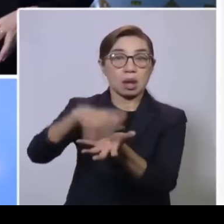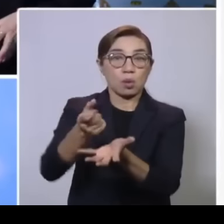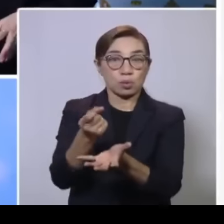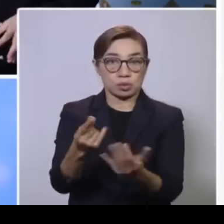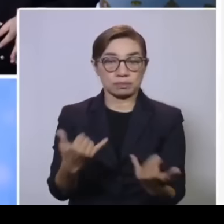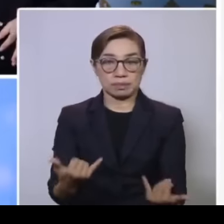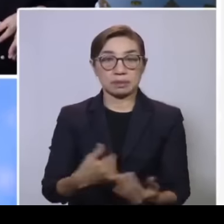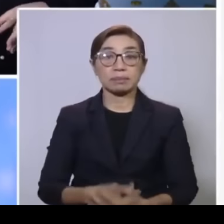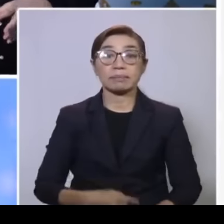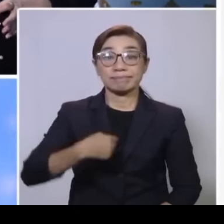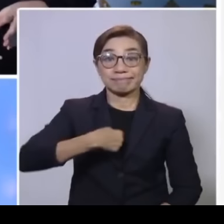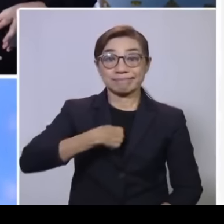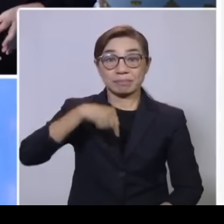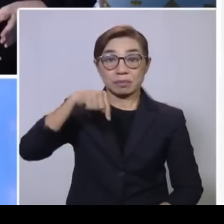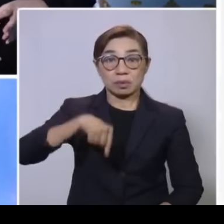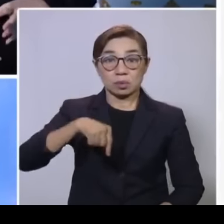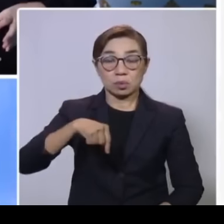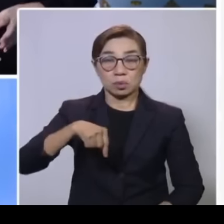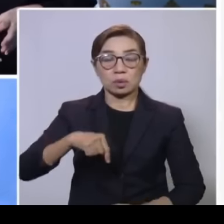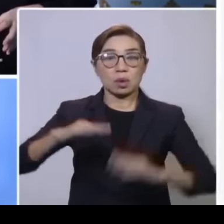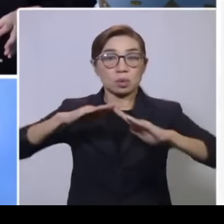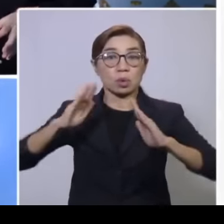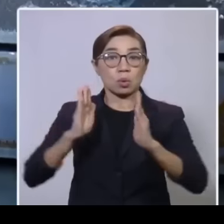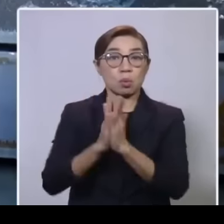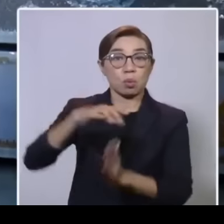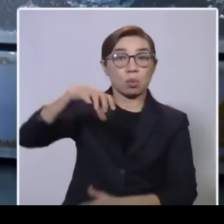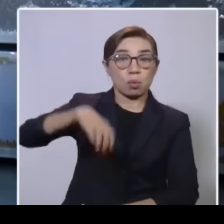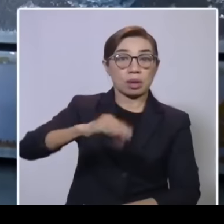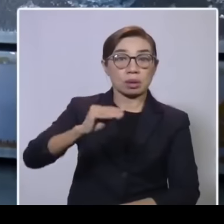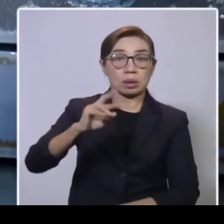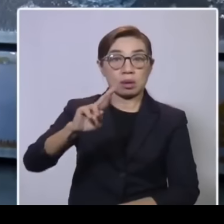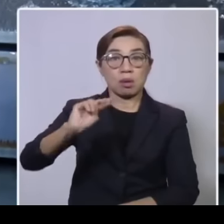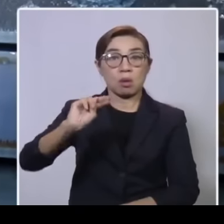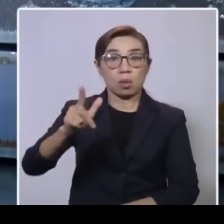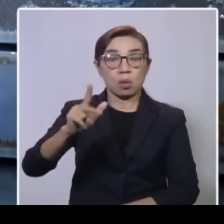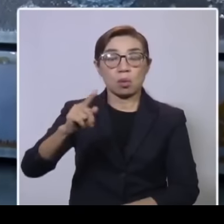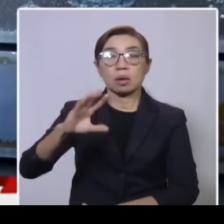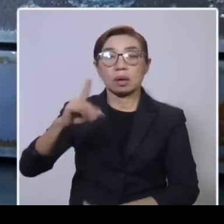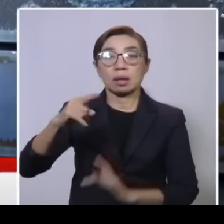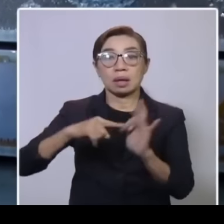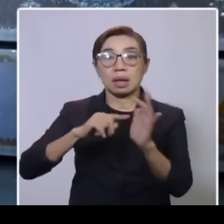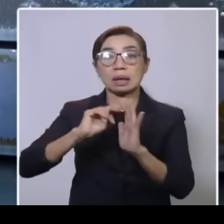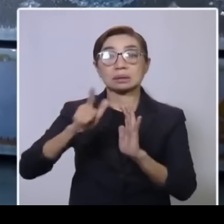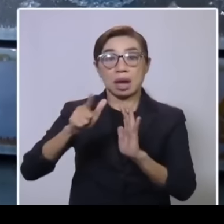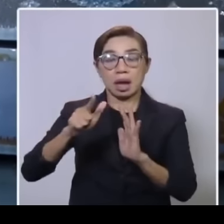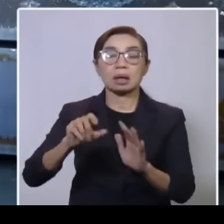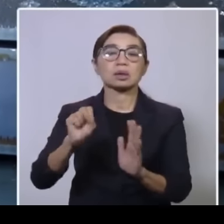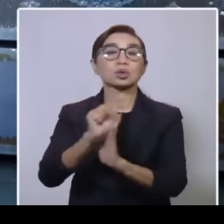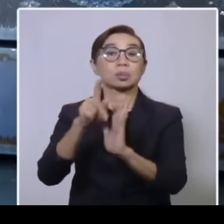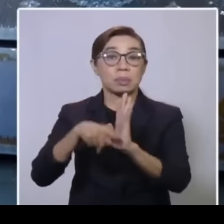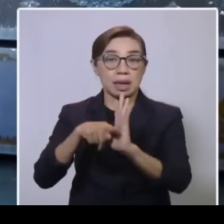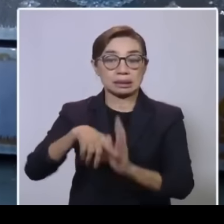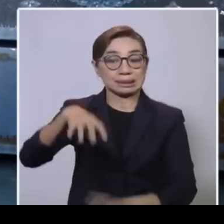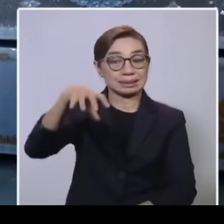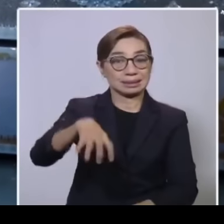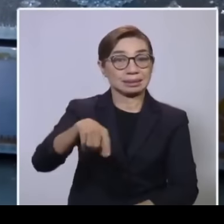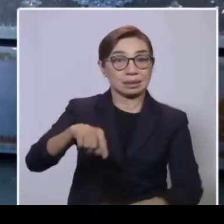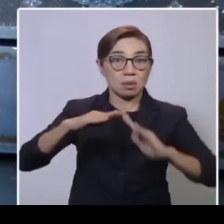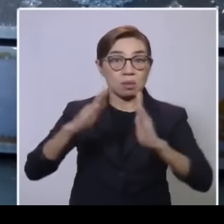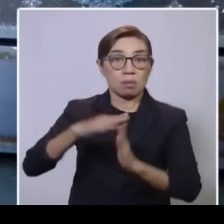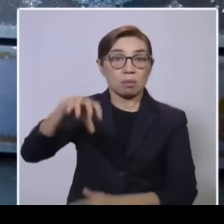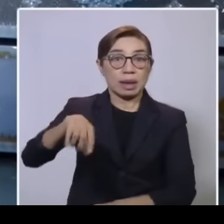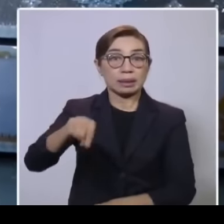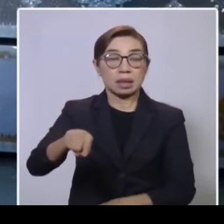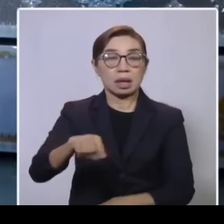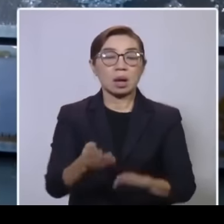ณขณะนี้นะคะดิฉันอยู่ที่ศาลาวัดโรงช้างนะคะอำเภอเมืองจังหวัดสุพรรณบุรีค่ะซึ่งสถานที่นี้นะคะเป็นสถานที่